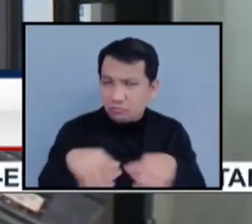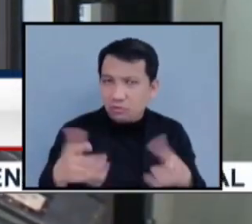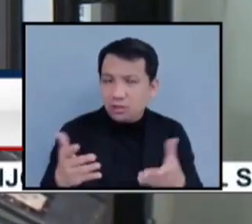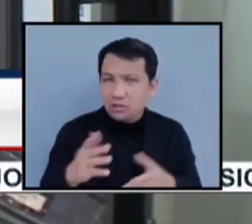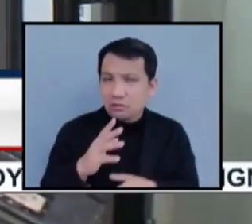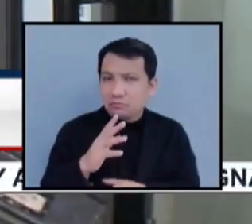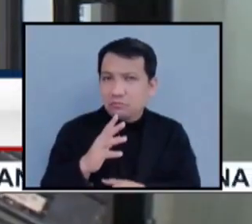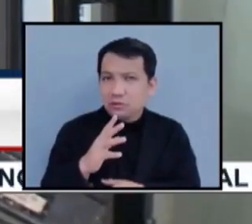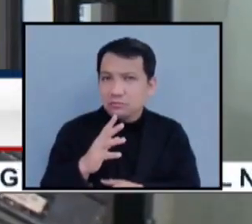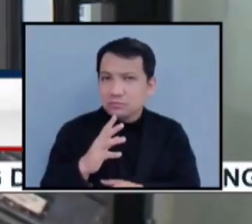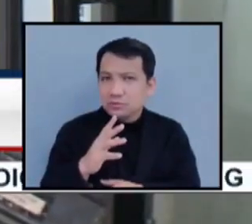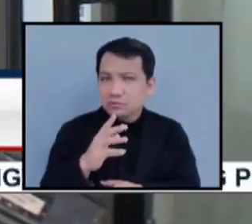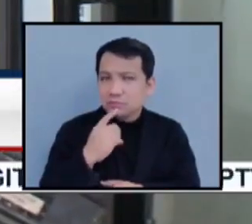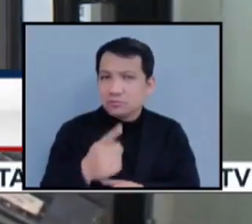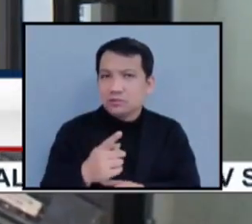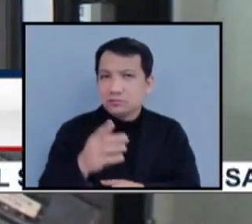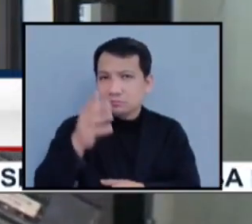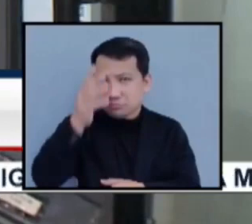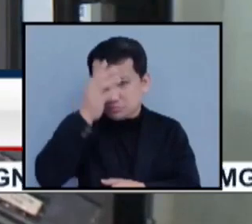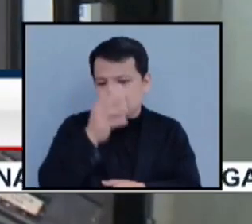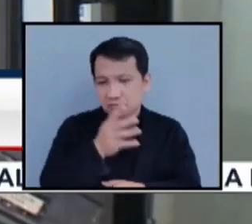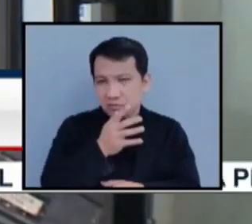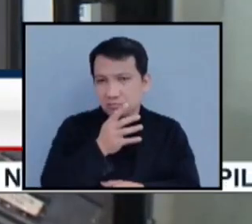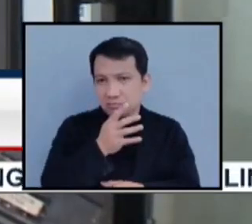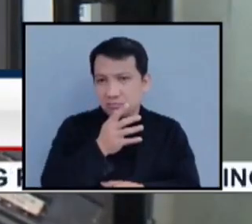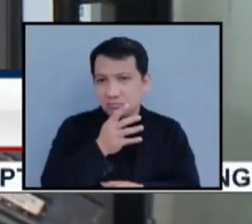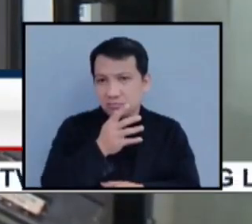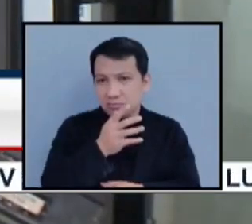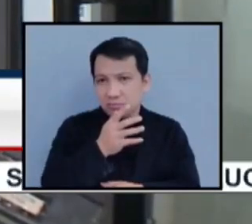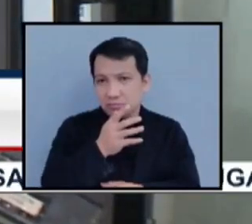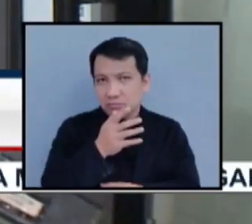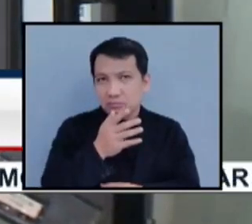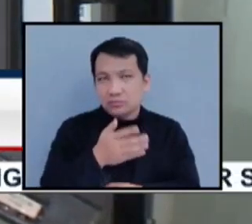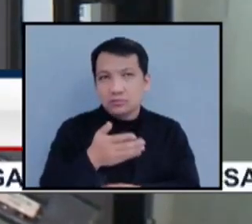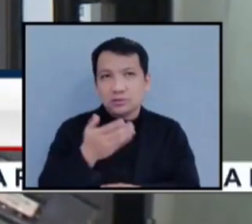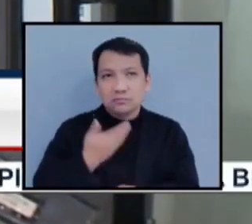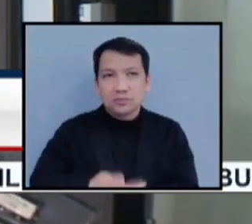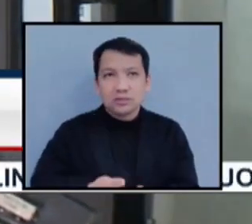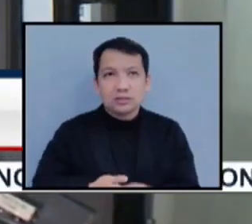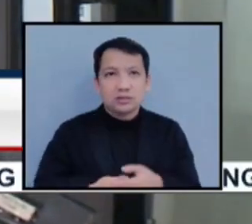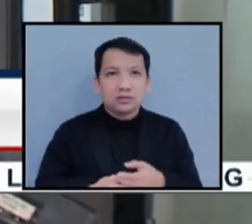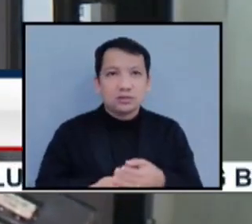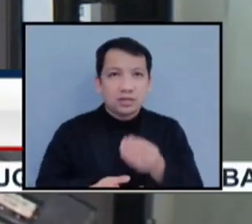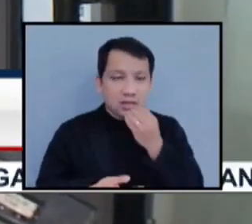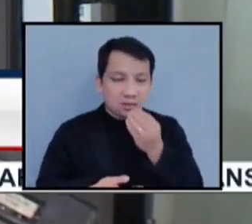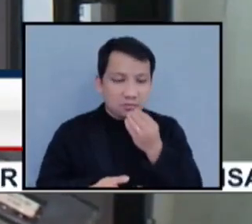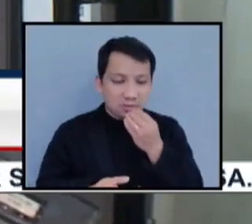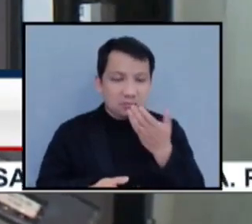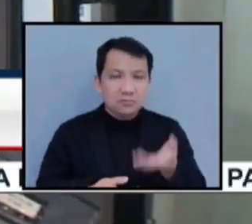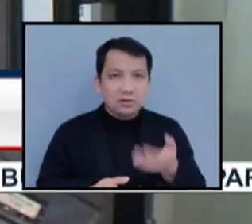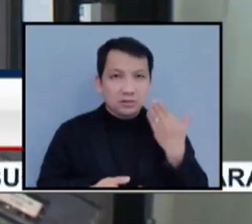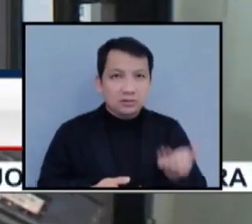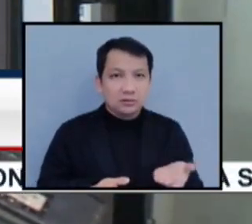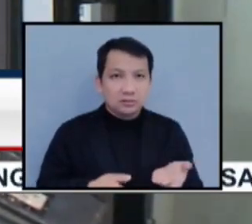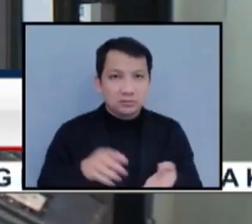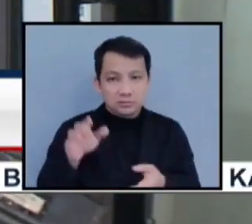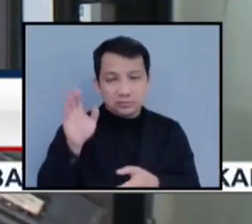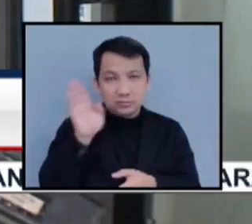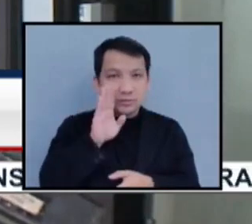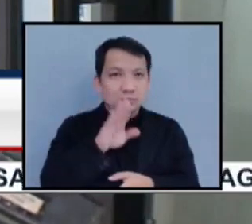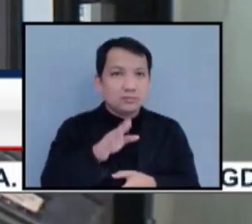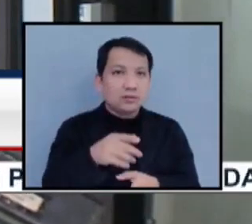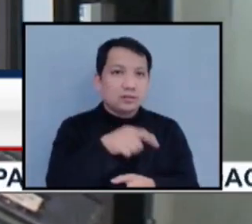ang sabi ng magulang namatay sa gutom. Pero autopsy, nagsumbong yung mga kapatid na pinatay ng ina sa